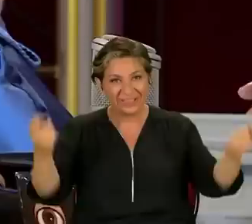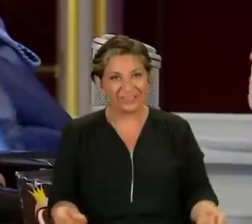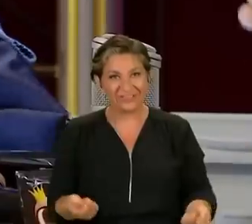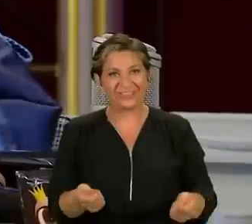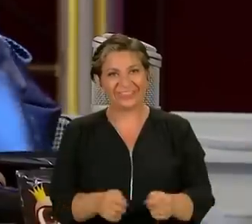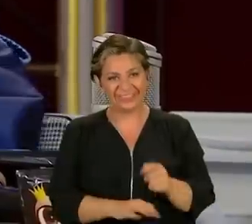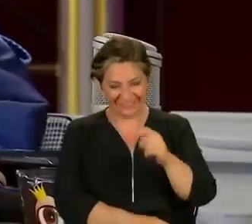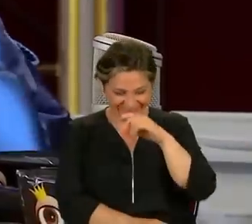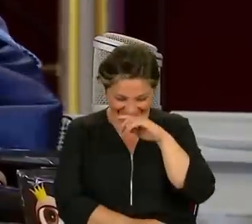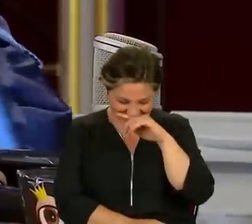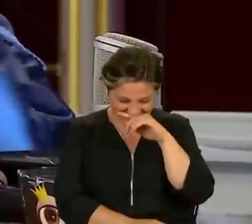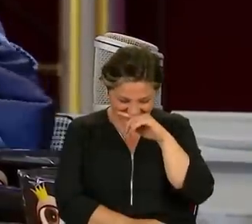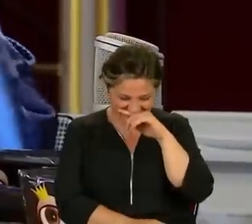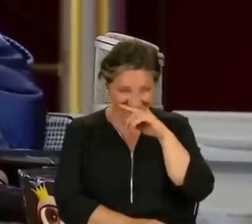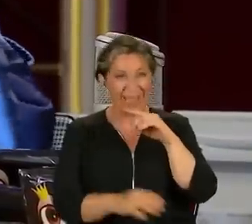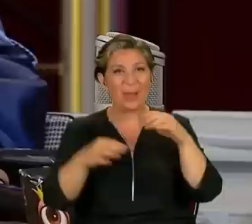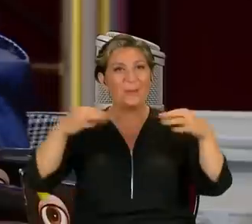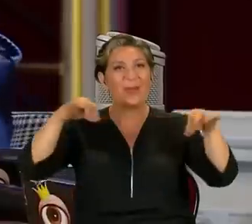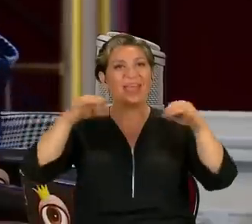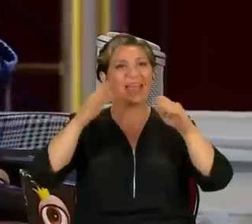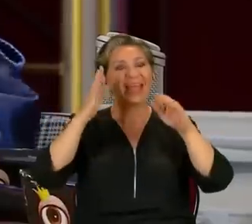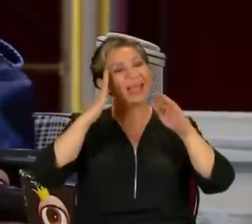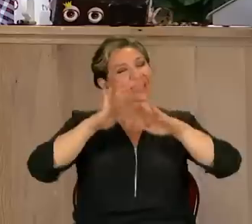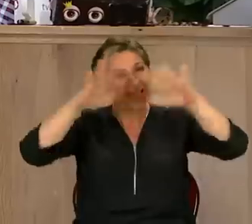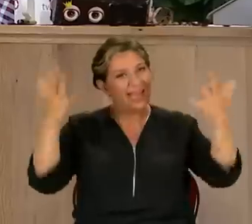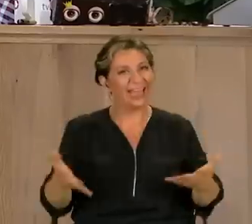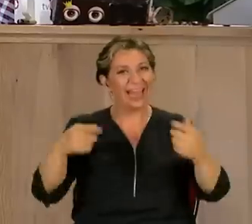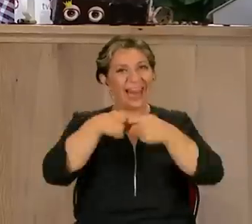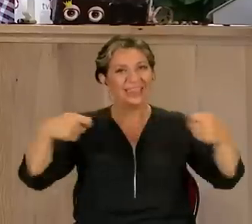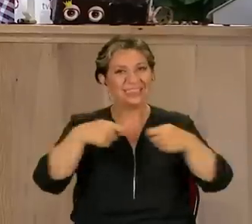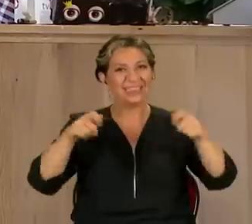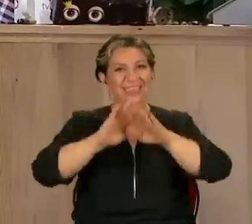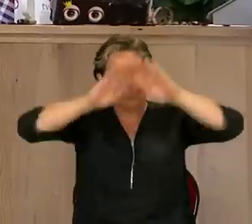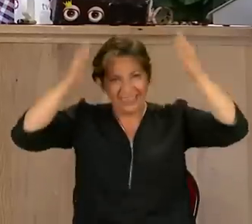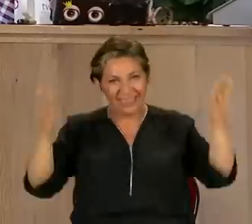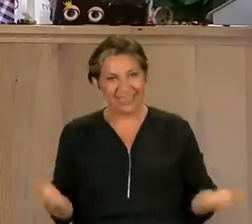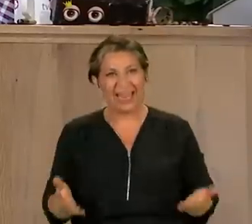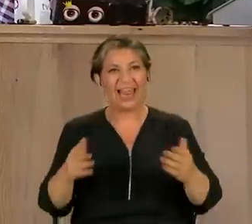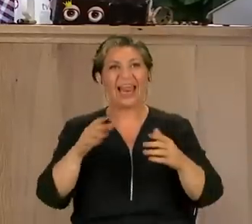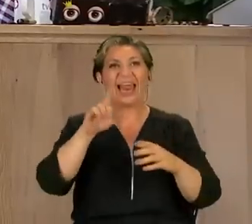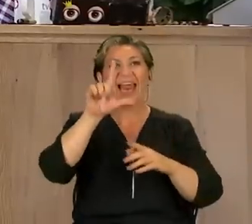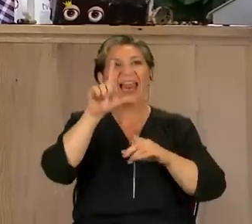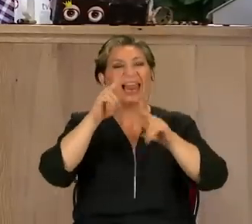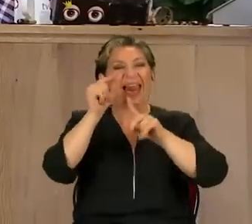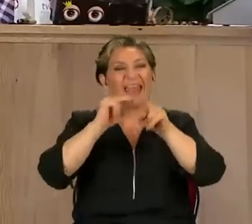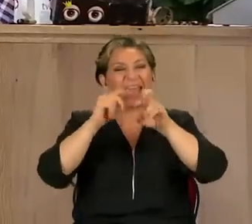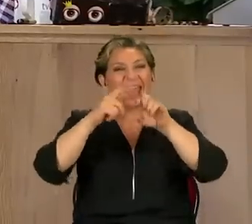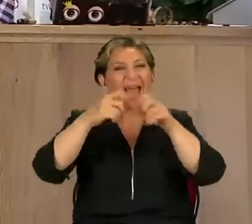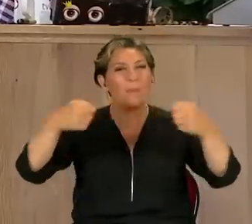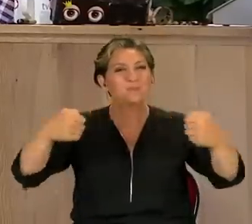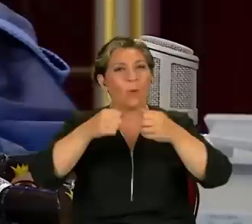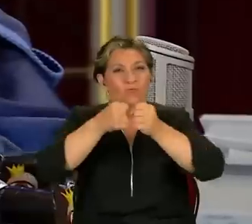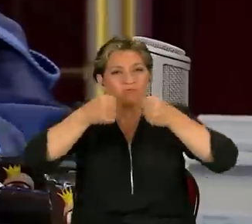var lastikli. Ya. Hani bu penye. Ne onun bir adı var. Evet. Likra. Likra mı? Ha.